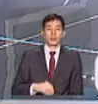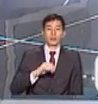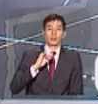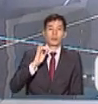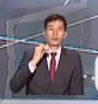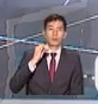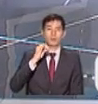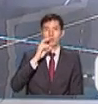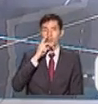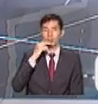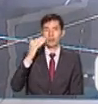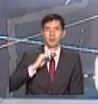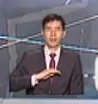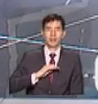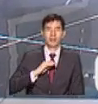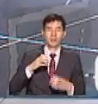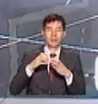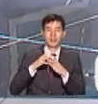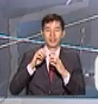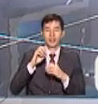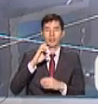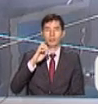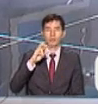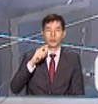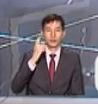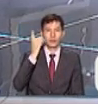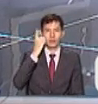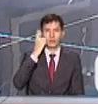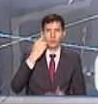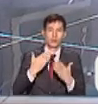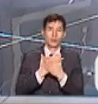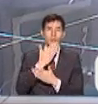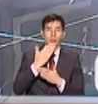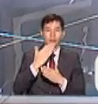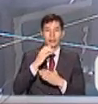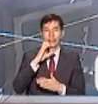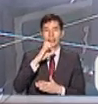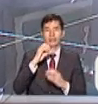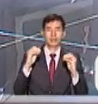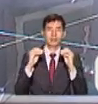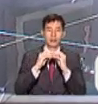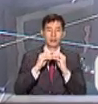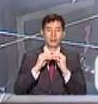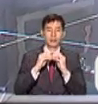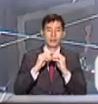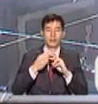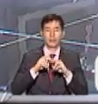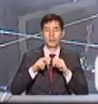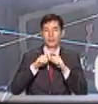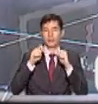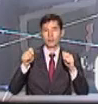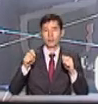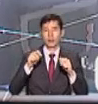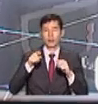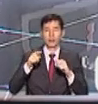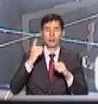Южнокорейский гигант компания Samsung представила юбилейную флагманскую линейку 10-го поколения Galaxy. Это инновационный